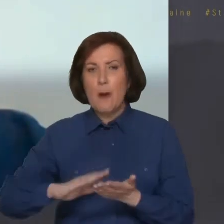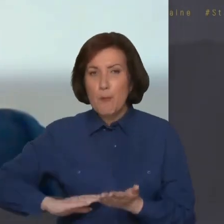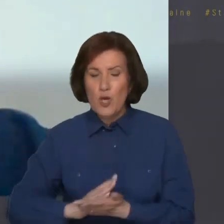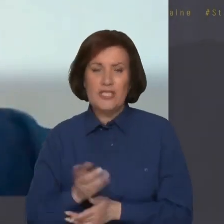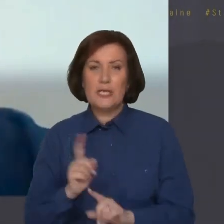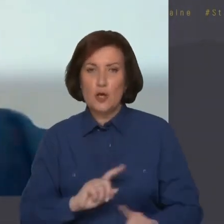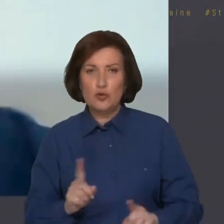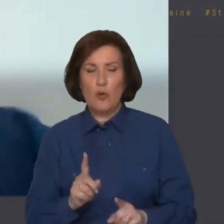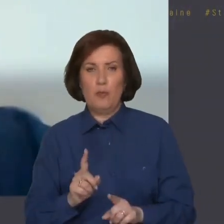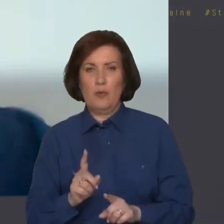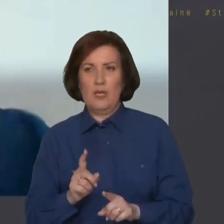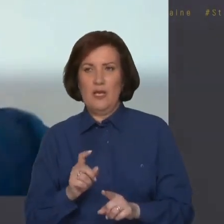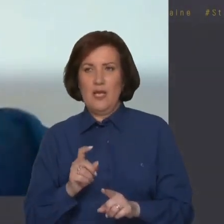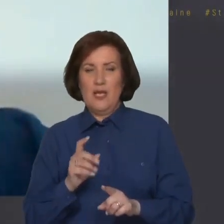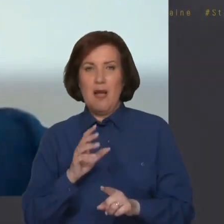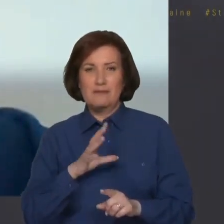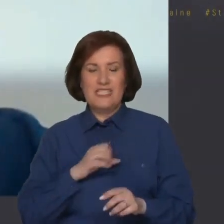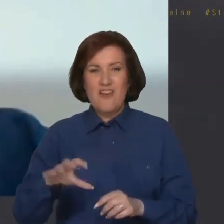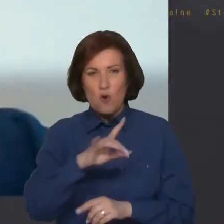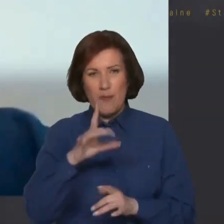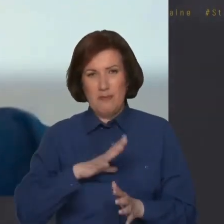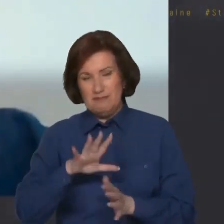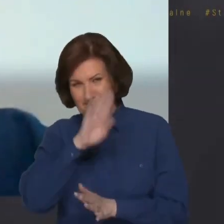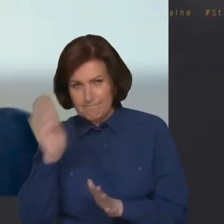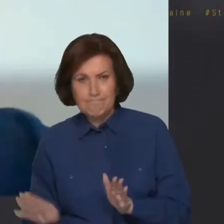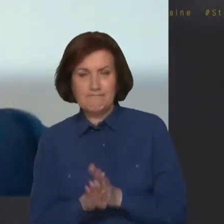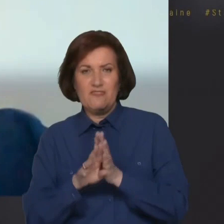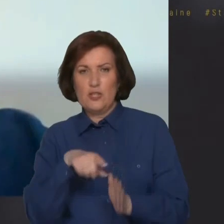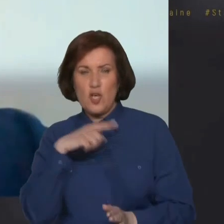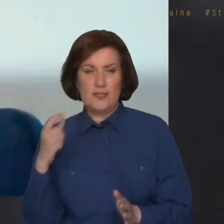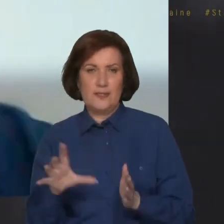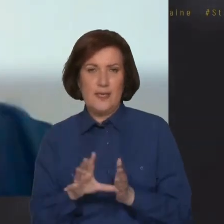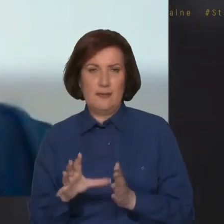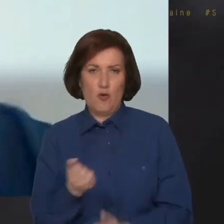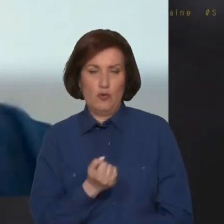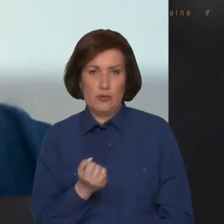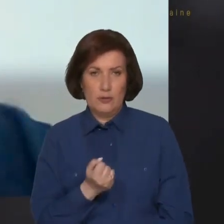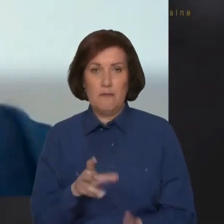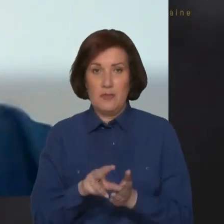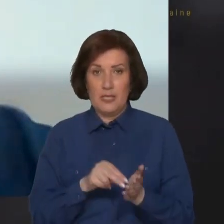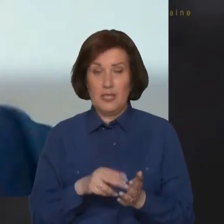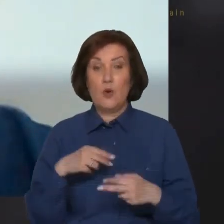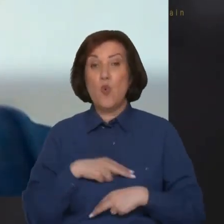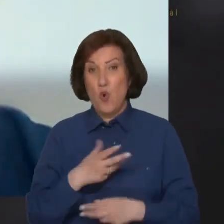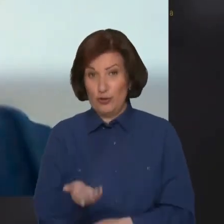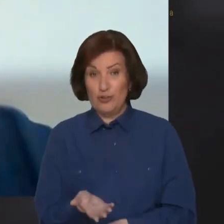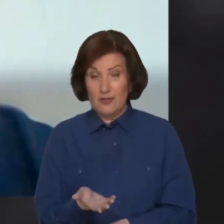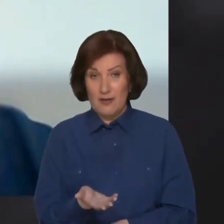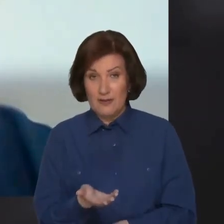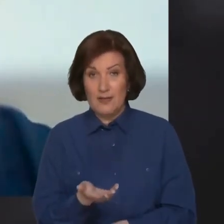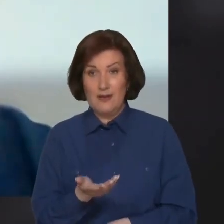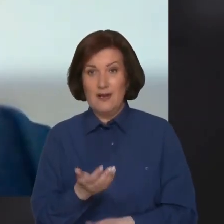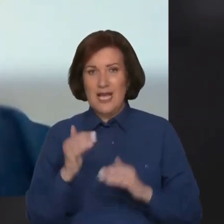на те, щоб загнати Європу у залежність від російських енергоносіїв. Приклад тієї ж Угорщини.